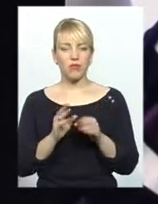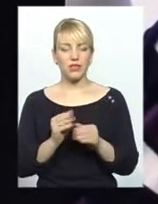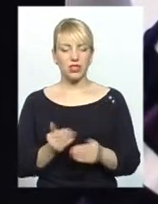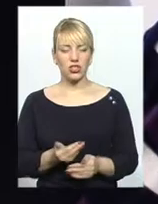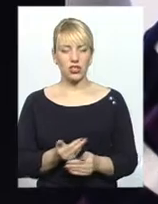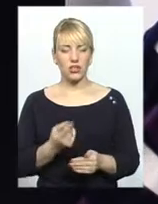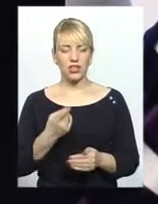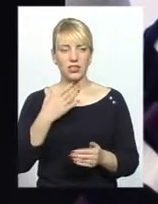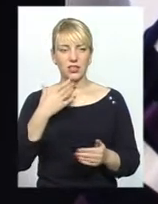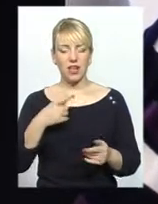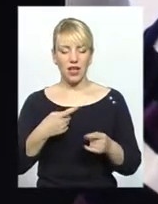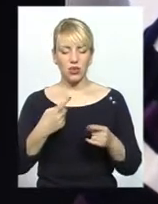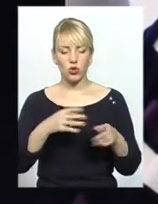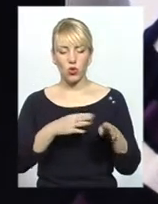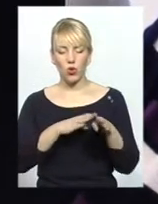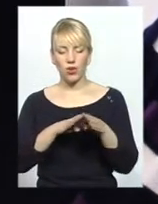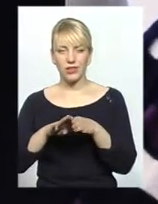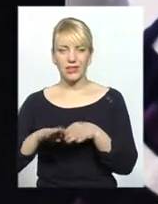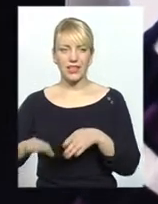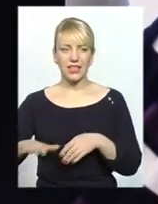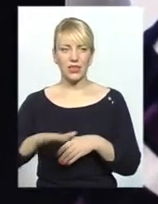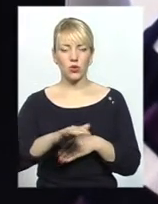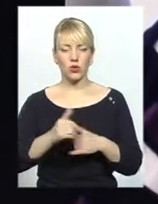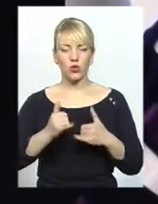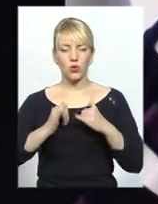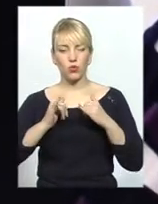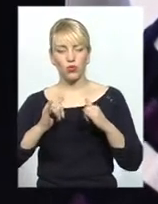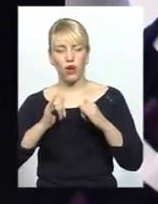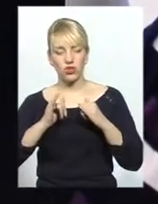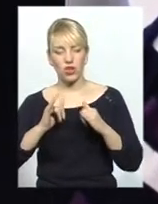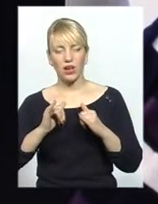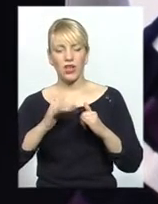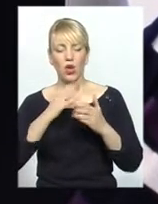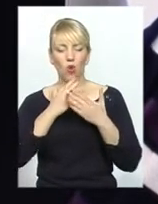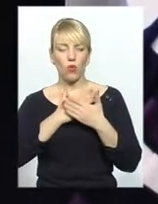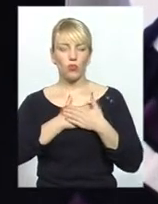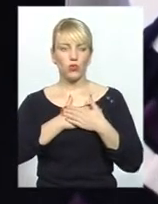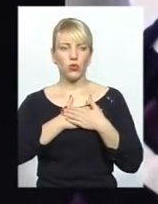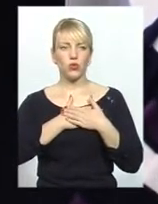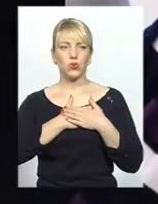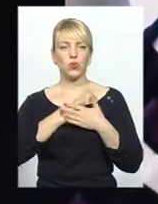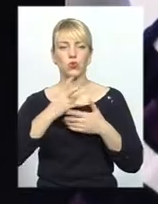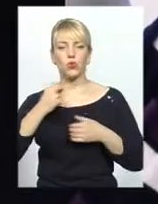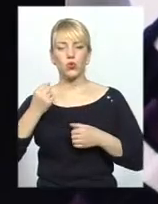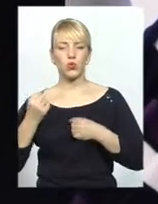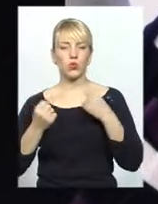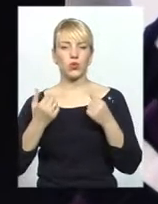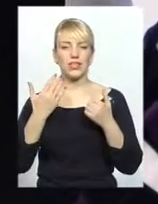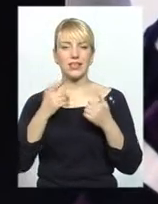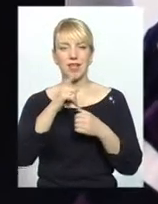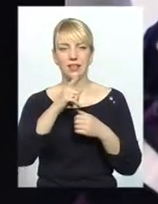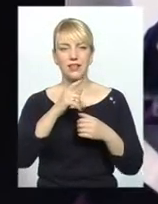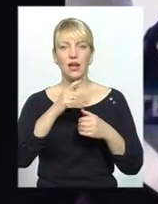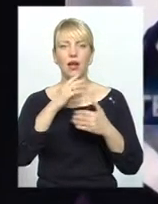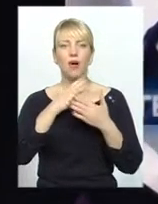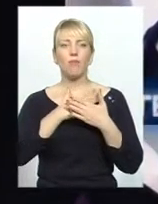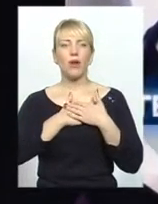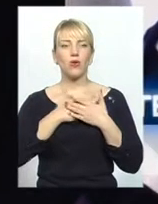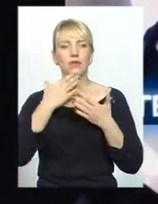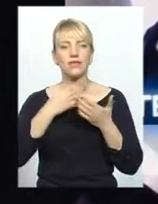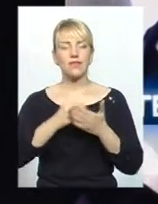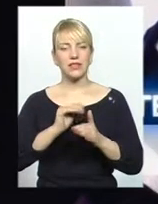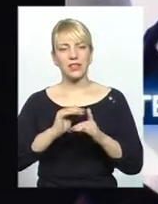одной территории и уважать и любить друг друга. Но вот как только они полюбят своих детей, так как еврейские мамы любят